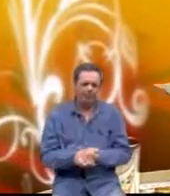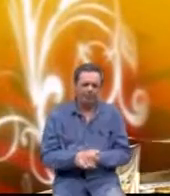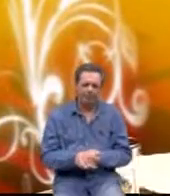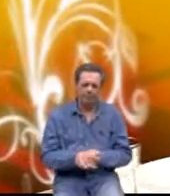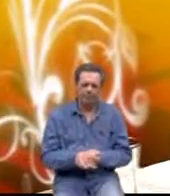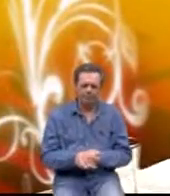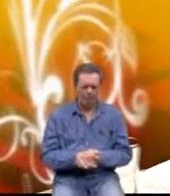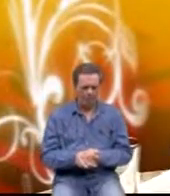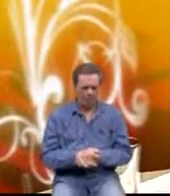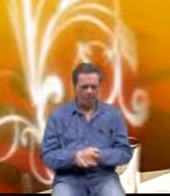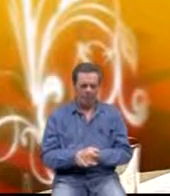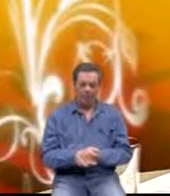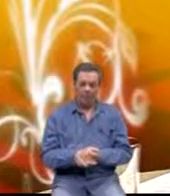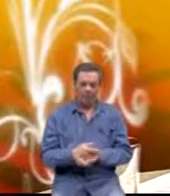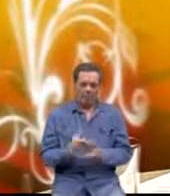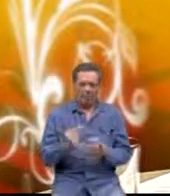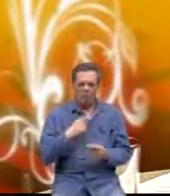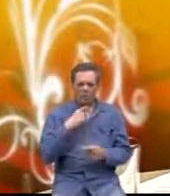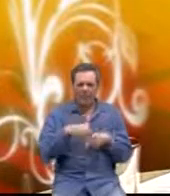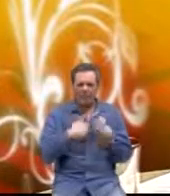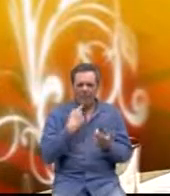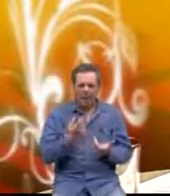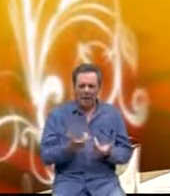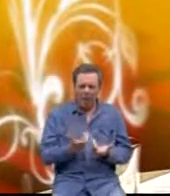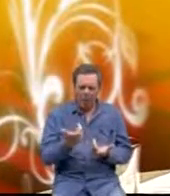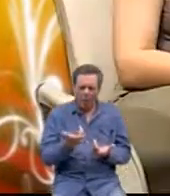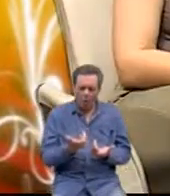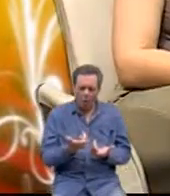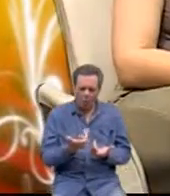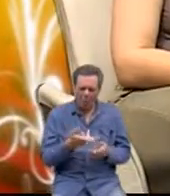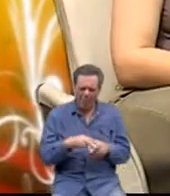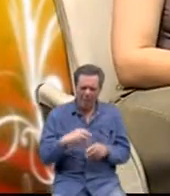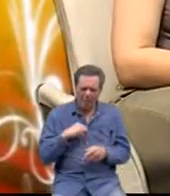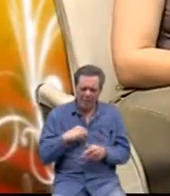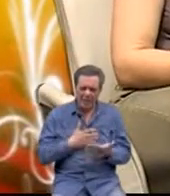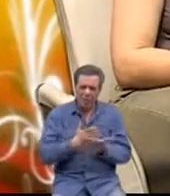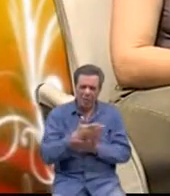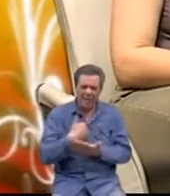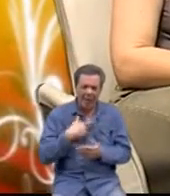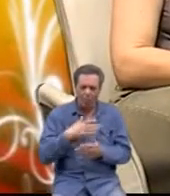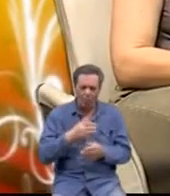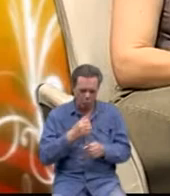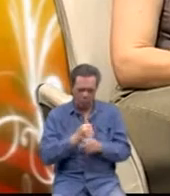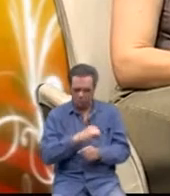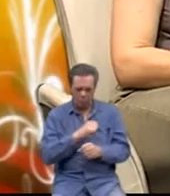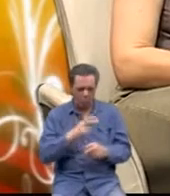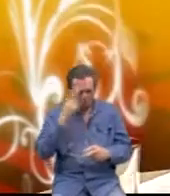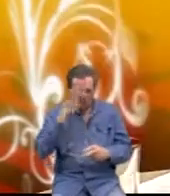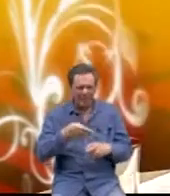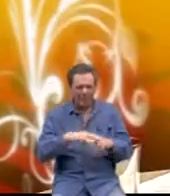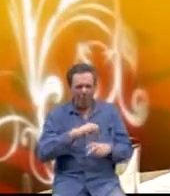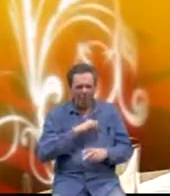Svašta ste mi kazali, ali ono što se mene najviše dojmilo, znači kroz njih ja mogu djelovati na sebe, upoznavati se malo